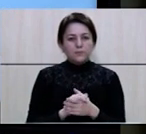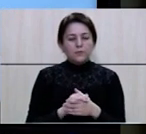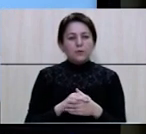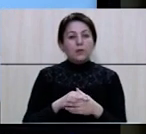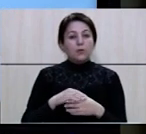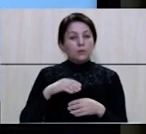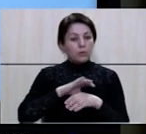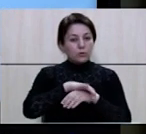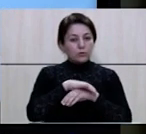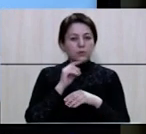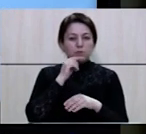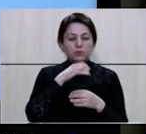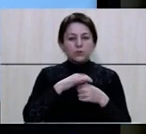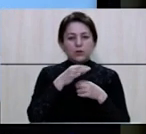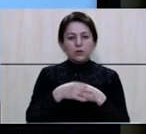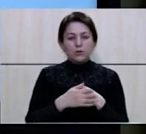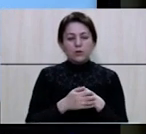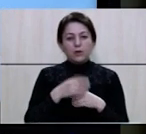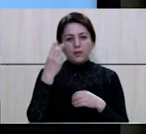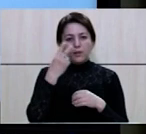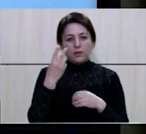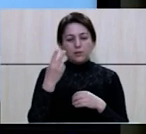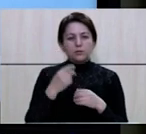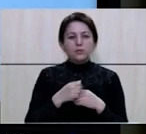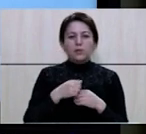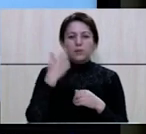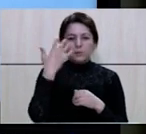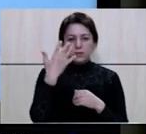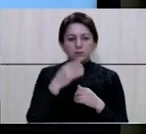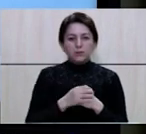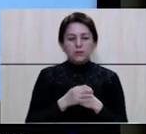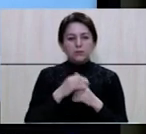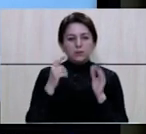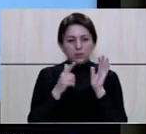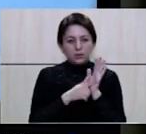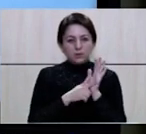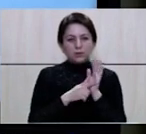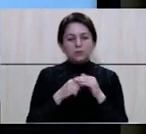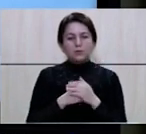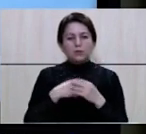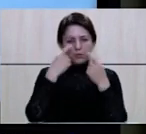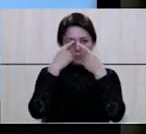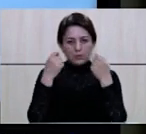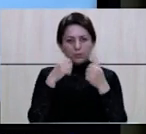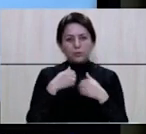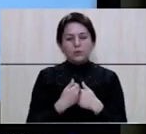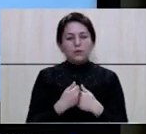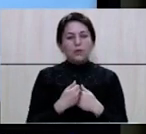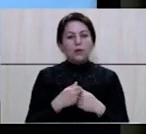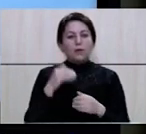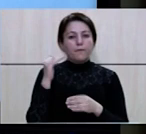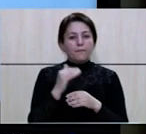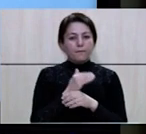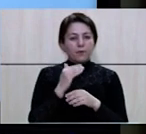Demak, Toshkent iqtisodiy rayoni 2-chi, 5-chi, 7-chi ma'lumotlar.